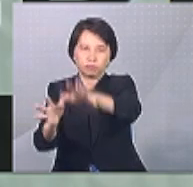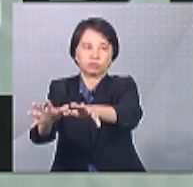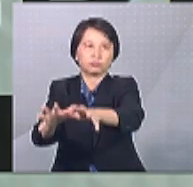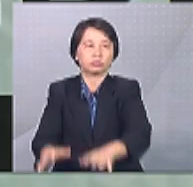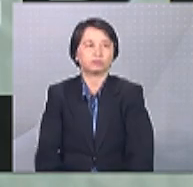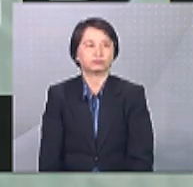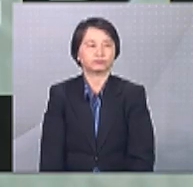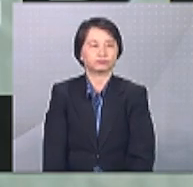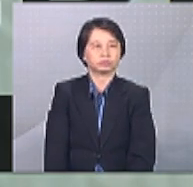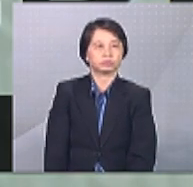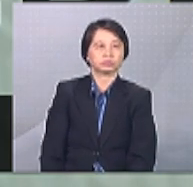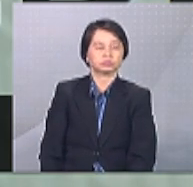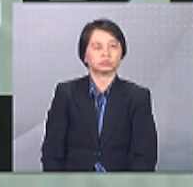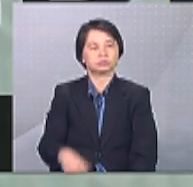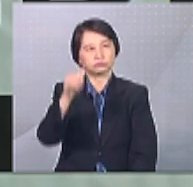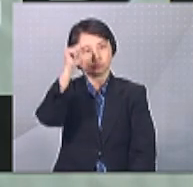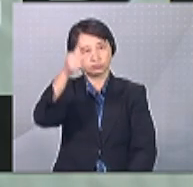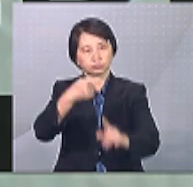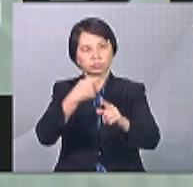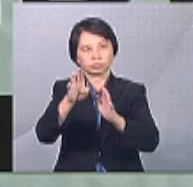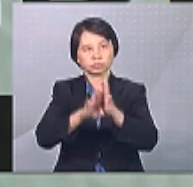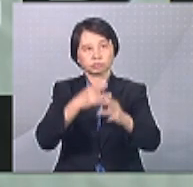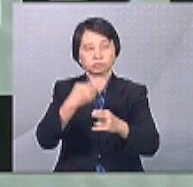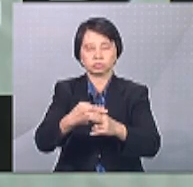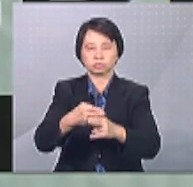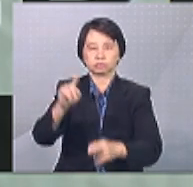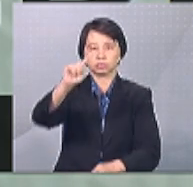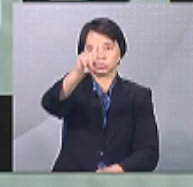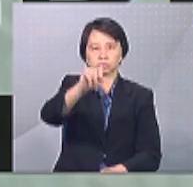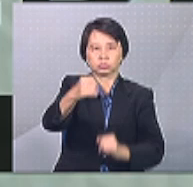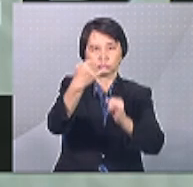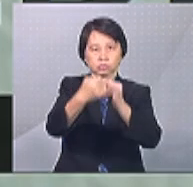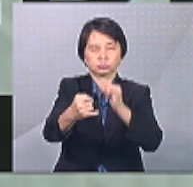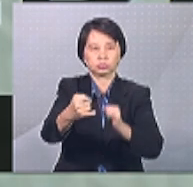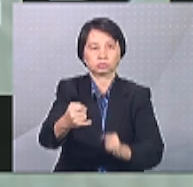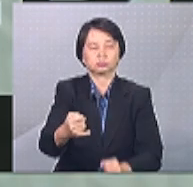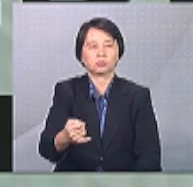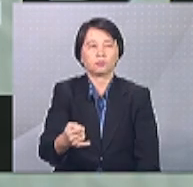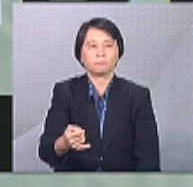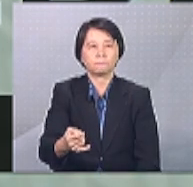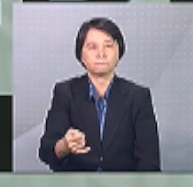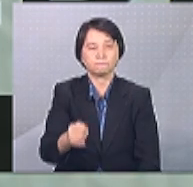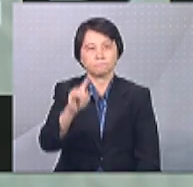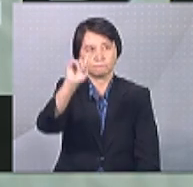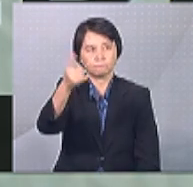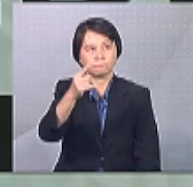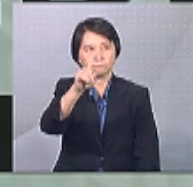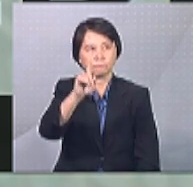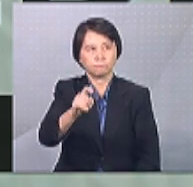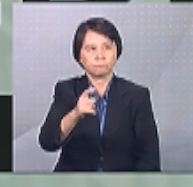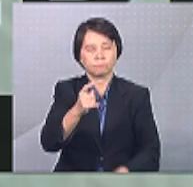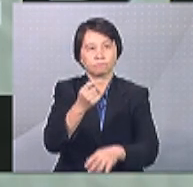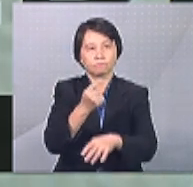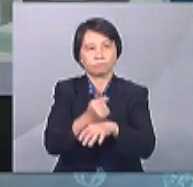Assalamualaikum Datuk. Saya Haris dari Penama. Soalan terakhir daripada kami. Cuma nak tanya, kluster petugas